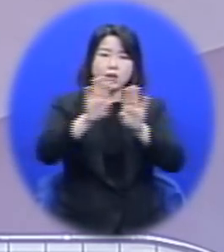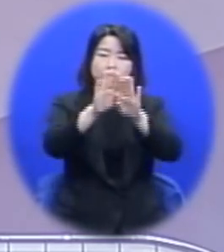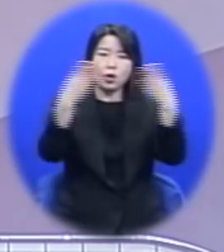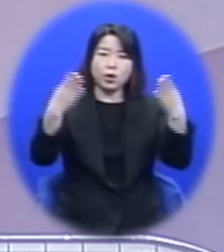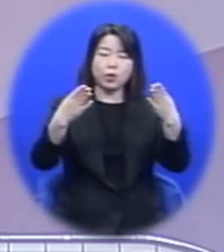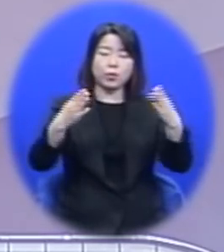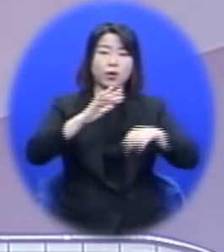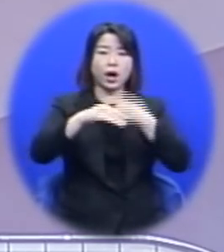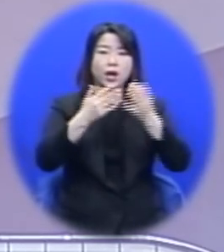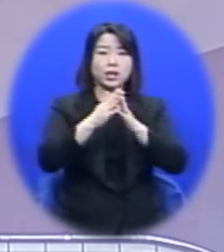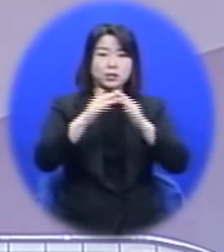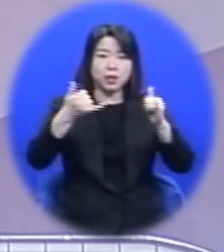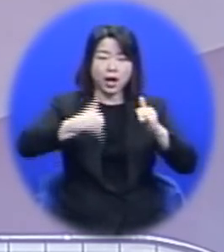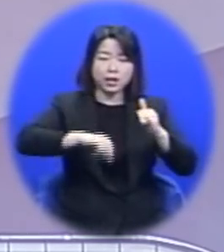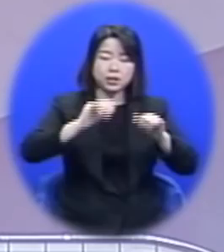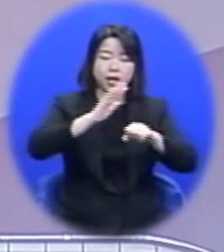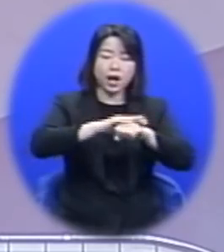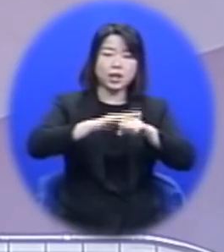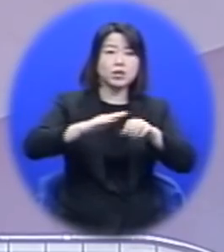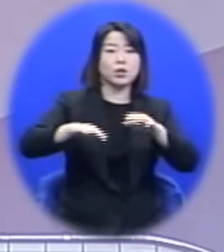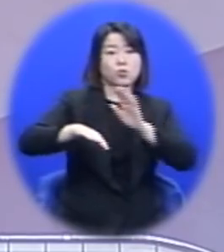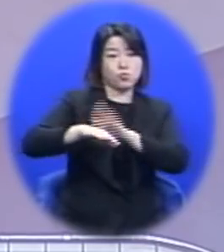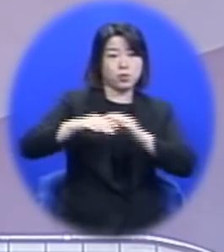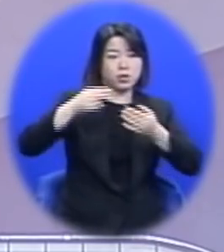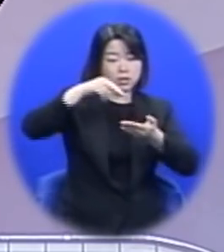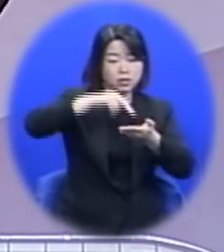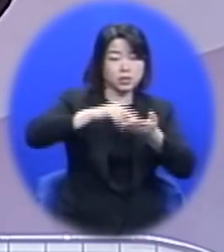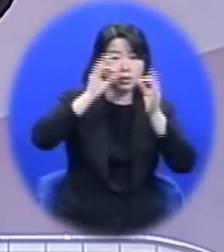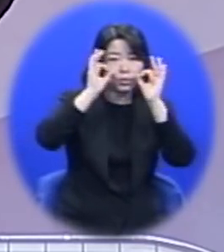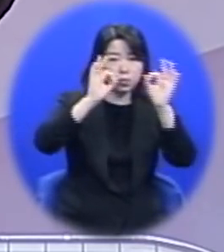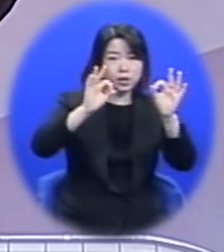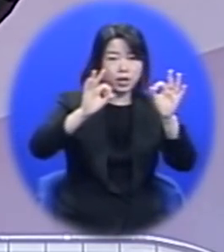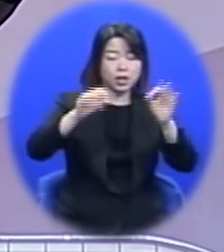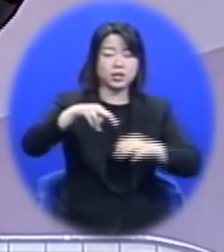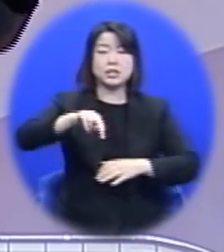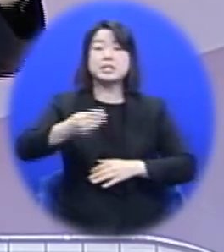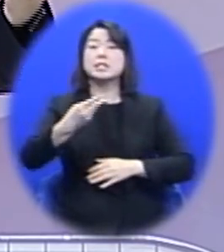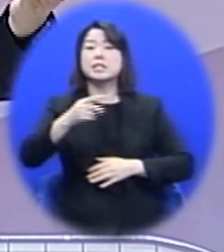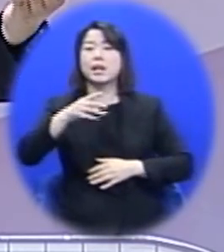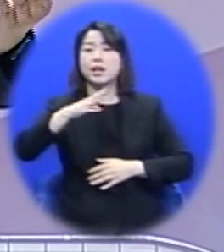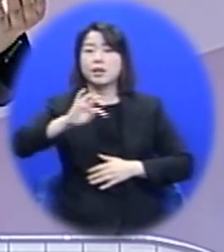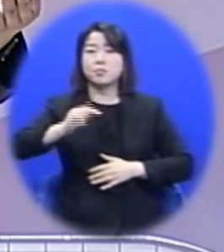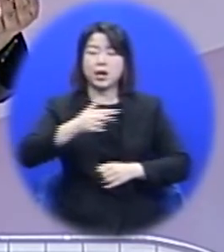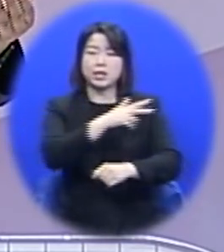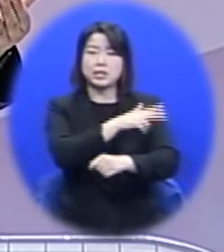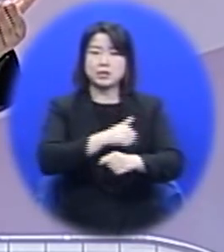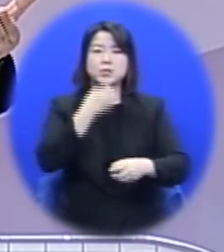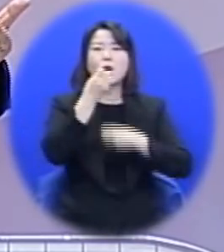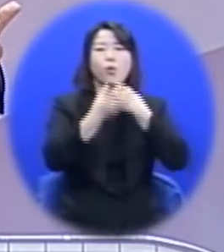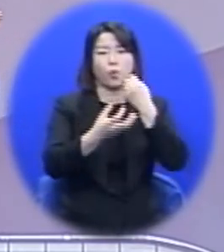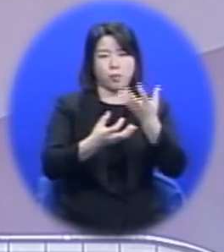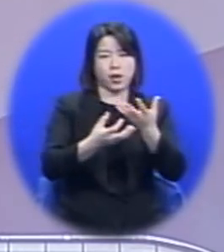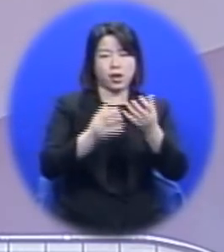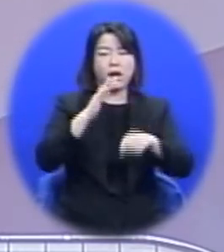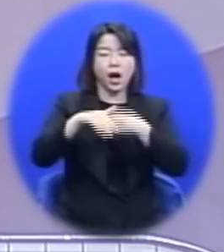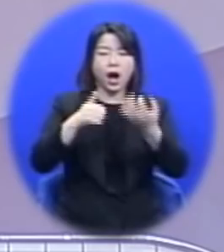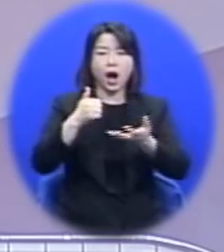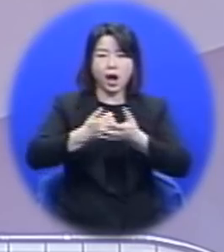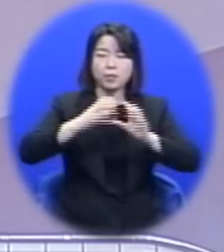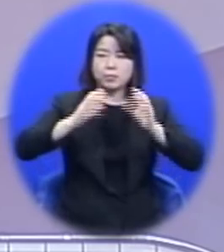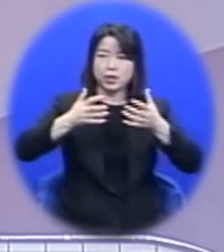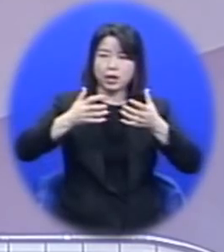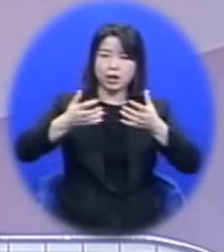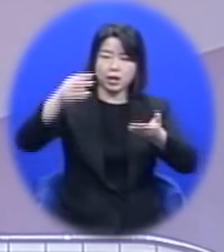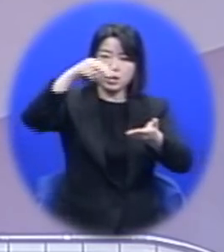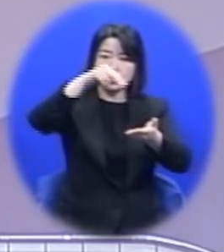것을 보느라. 스데반 집사의 고백이에요. 하나님의 나라를 보는 순간에 돌에 맞아서